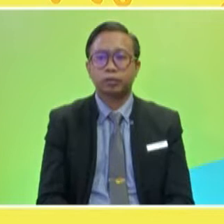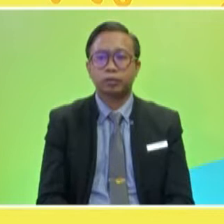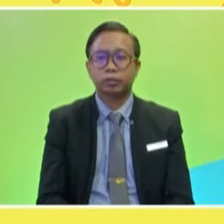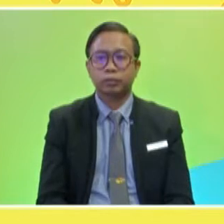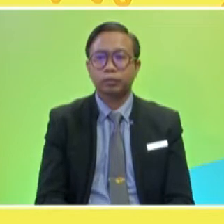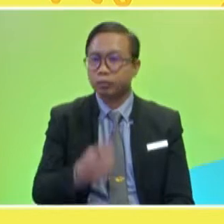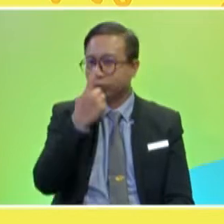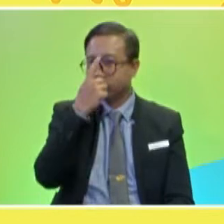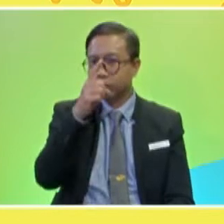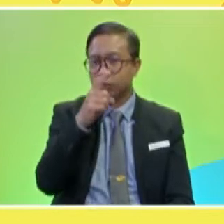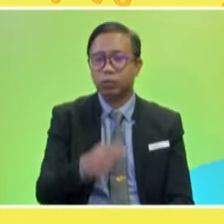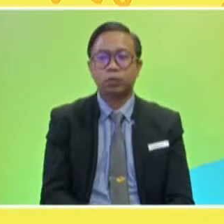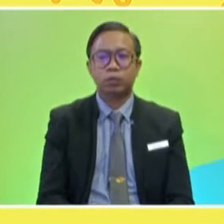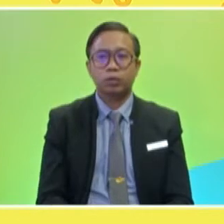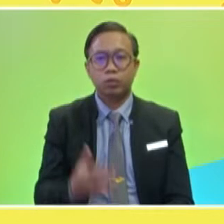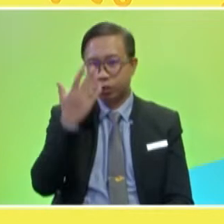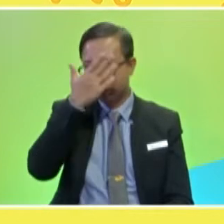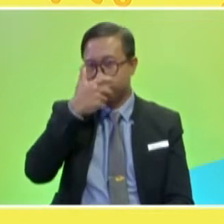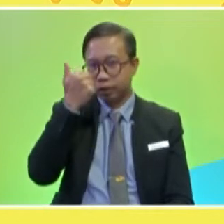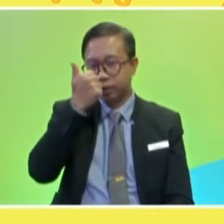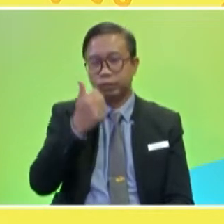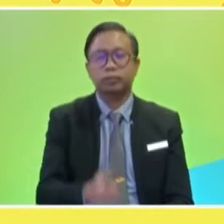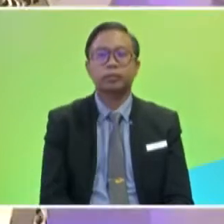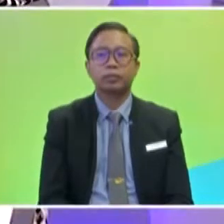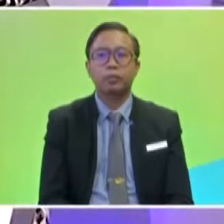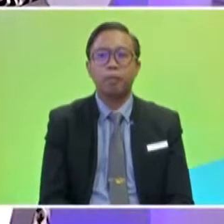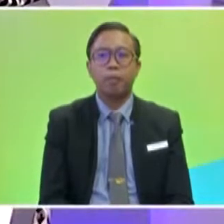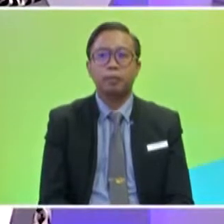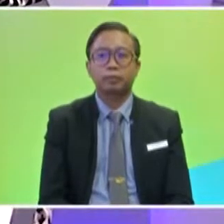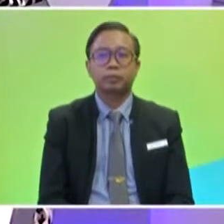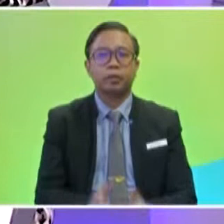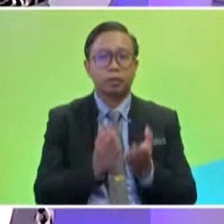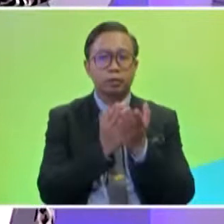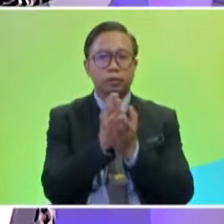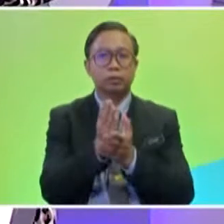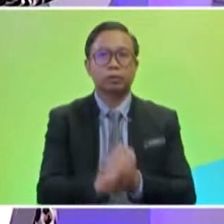kulitnya saja untuk kecantikan itu game seterusnya